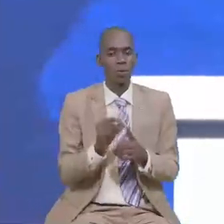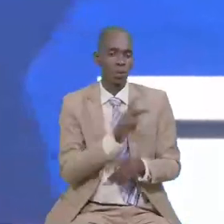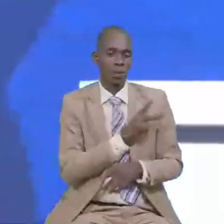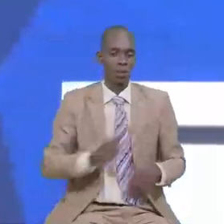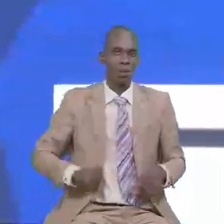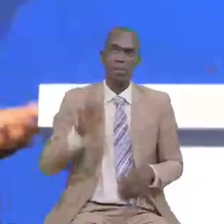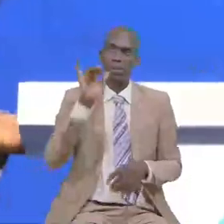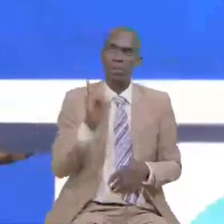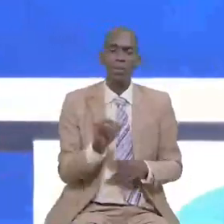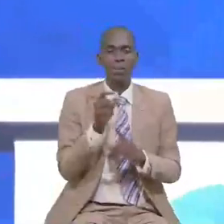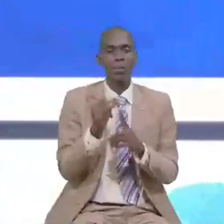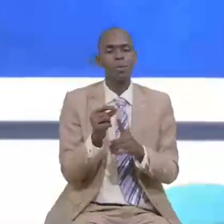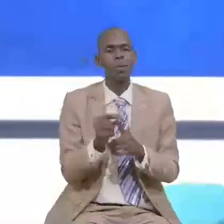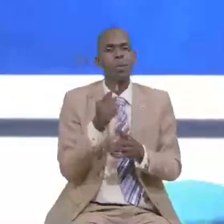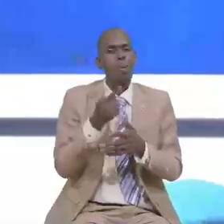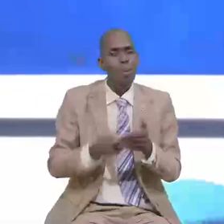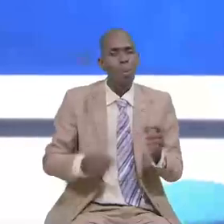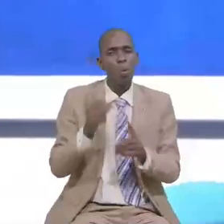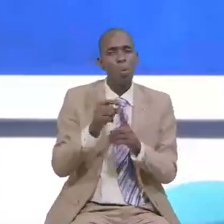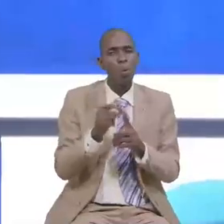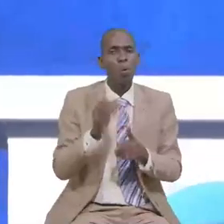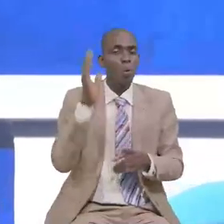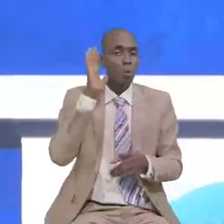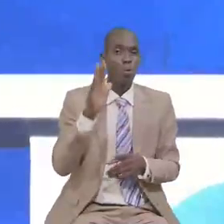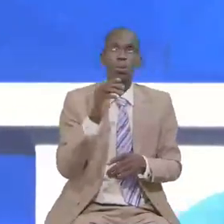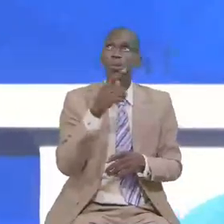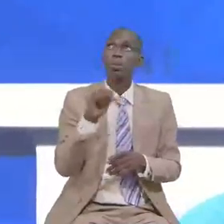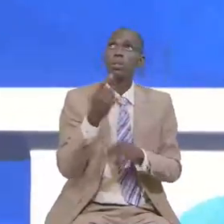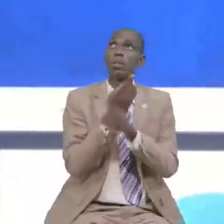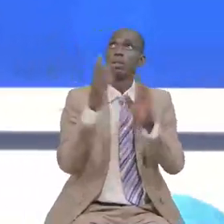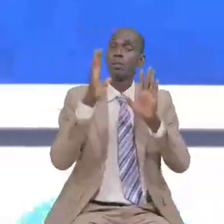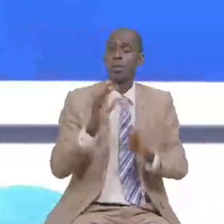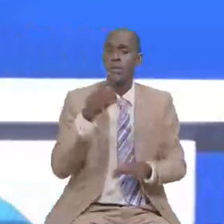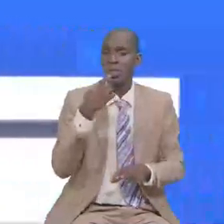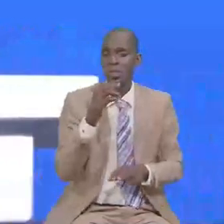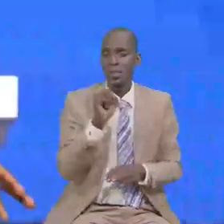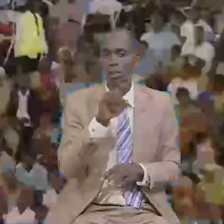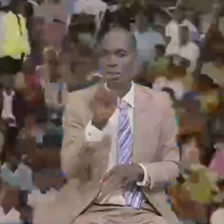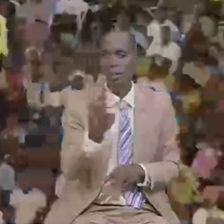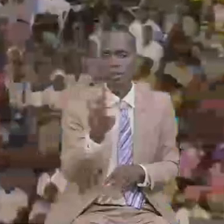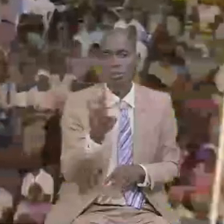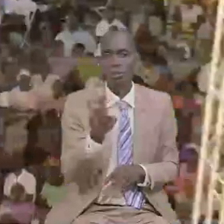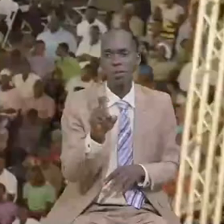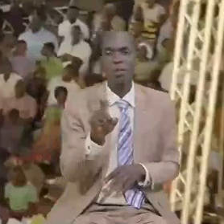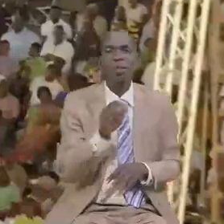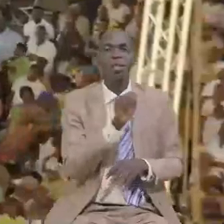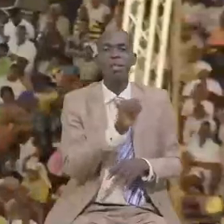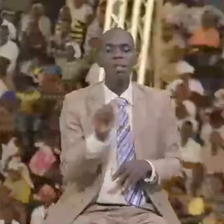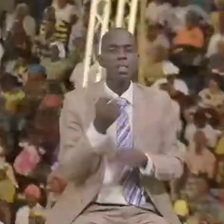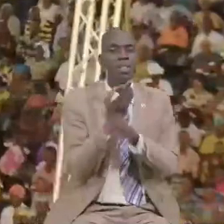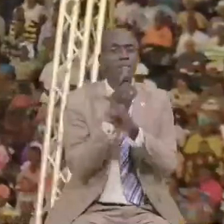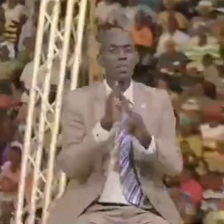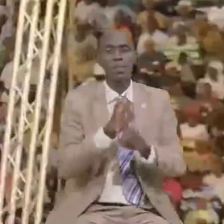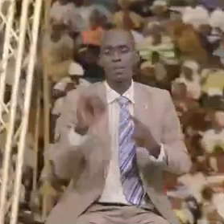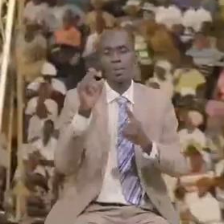parole royale. Quelle parole le roi, le libérateur, va-t-il dire?